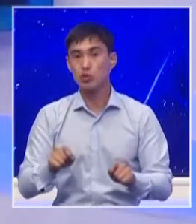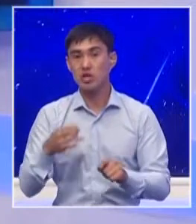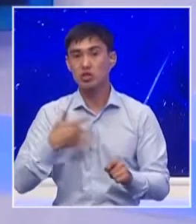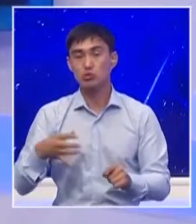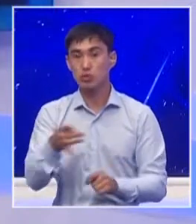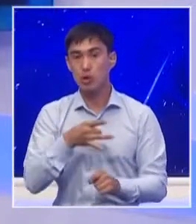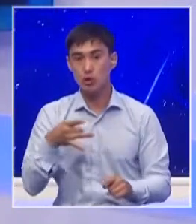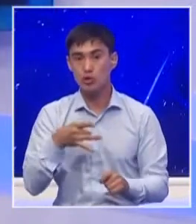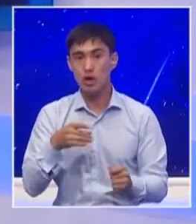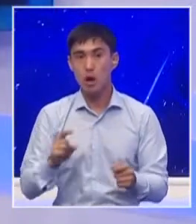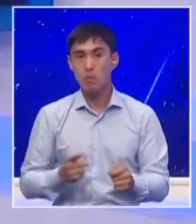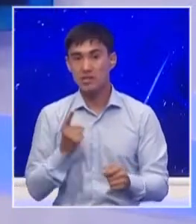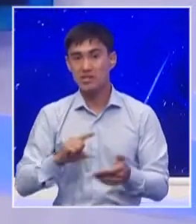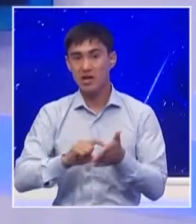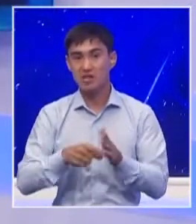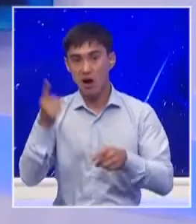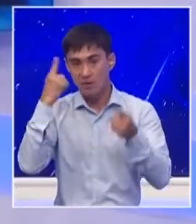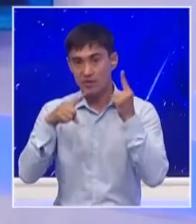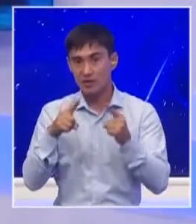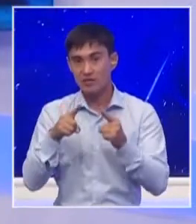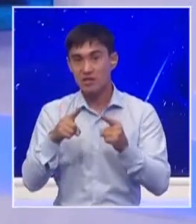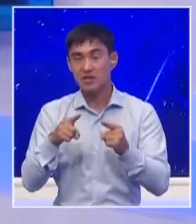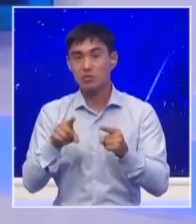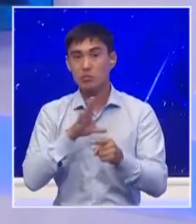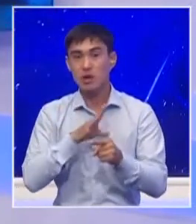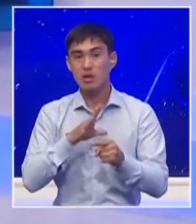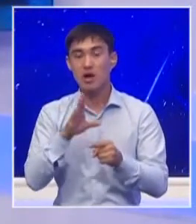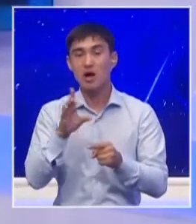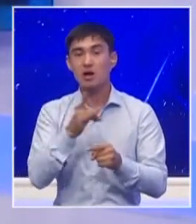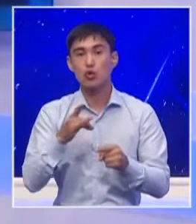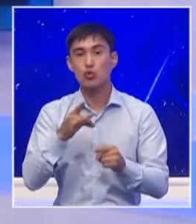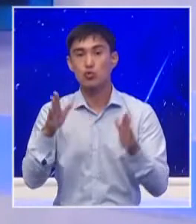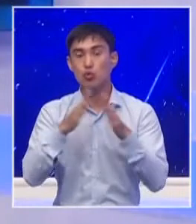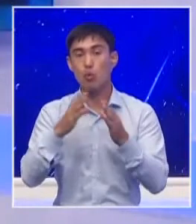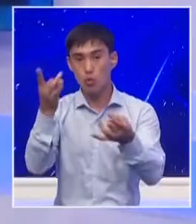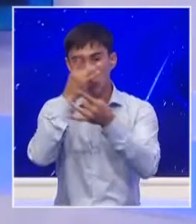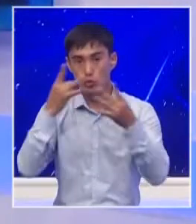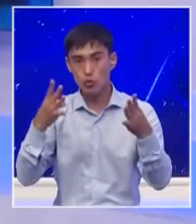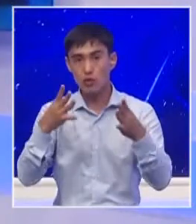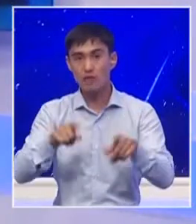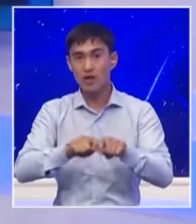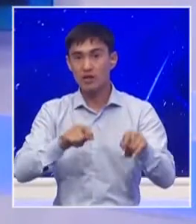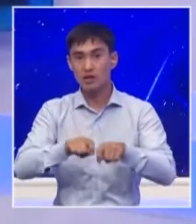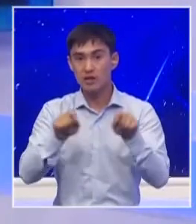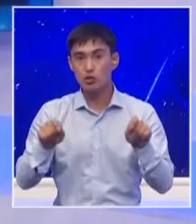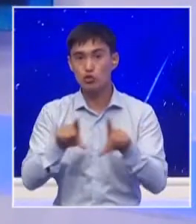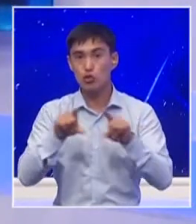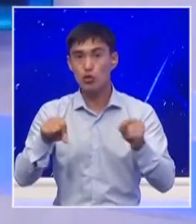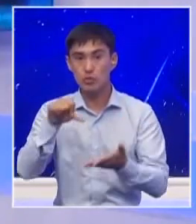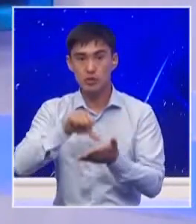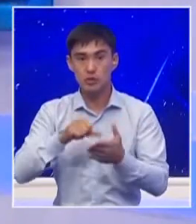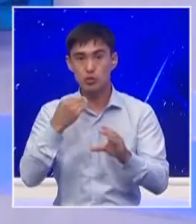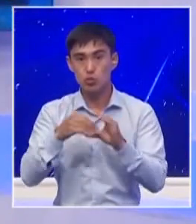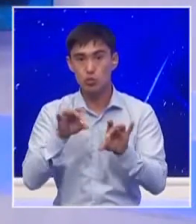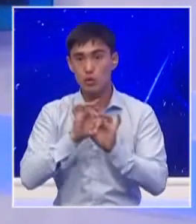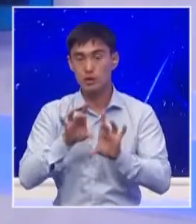они мастерская для авторов-исполнителей расположилась на базе районного дома культуры в торжественном открытии школы приняло участие наша съемочная